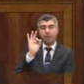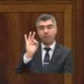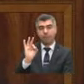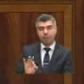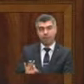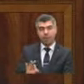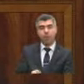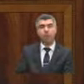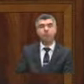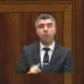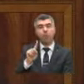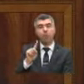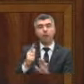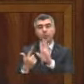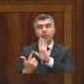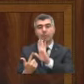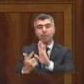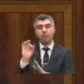إلى